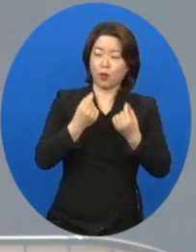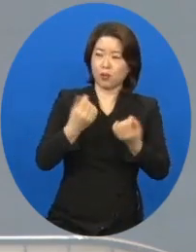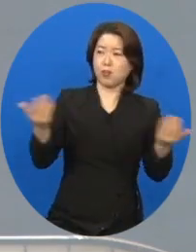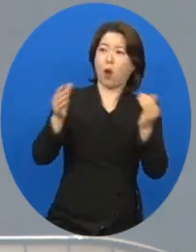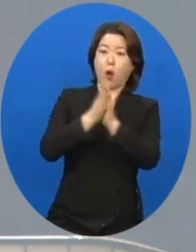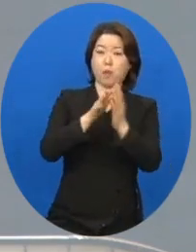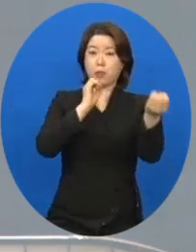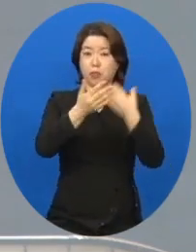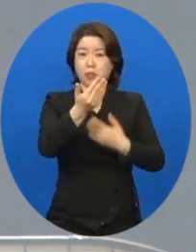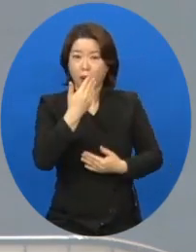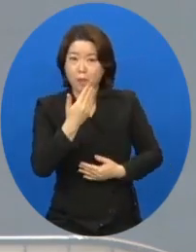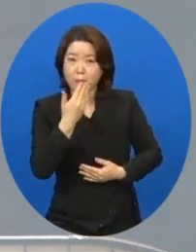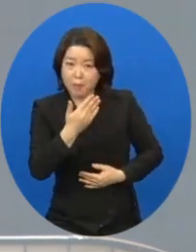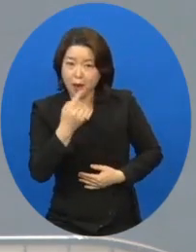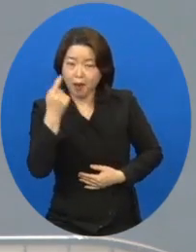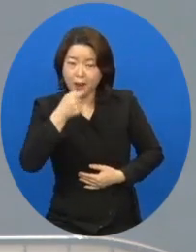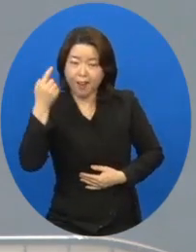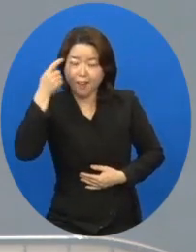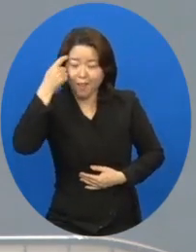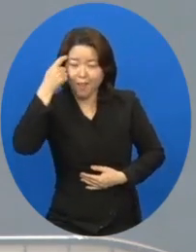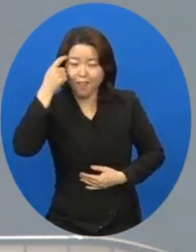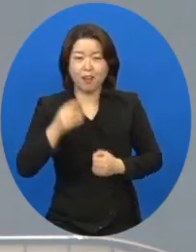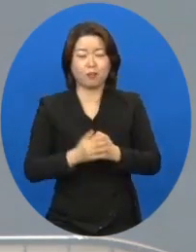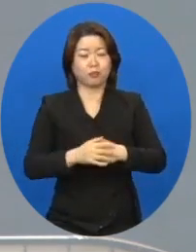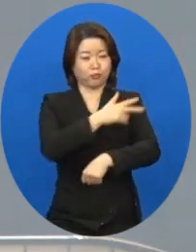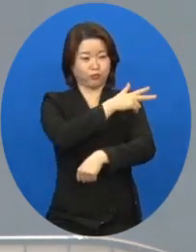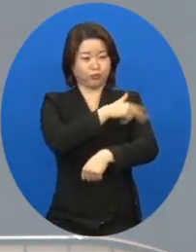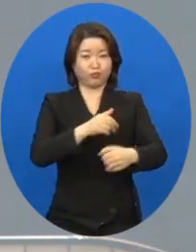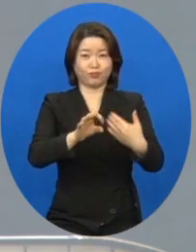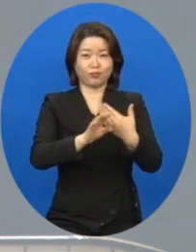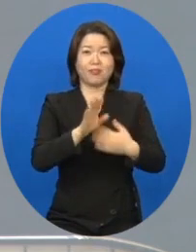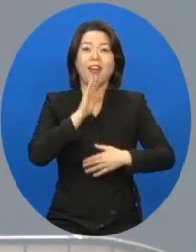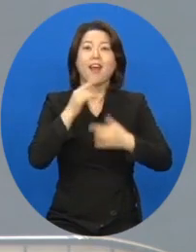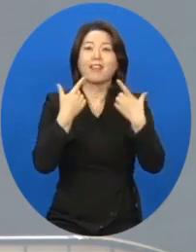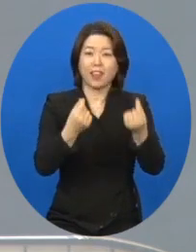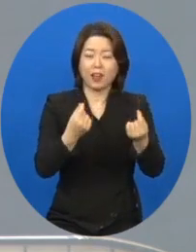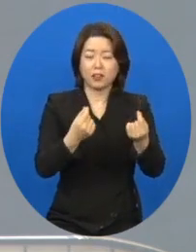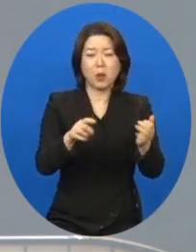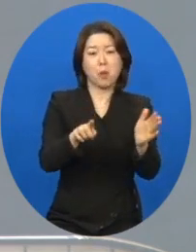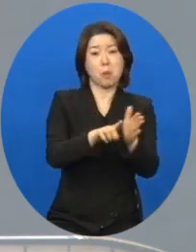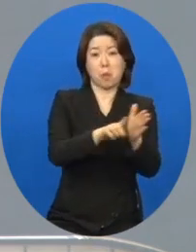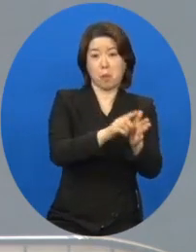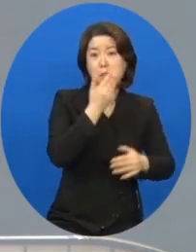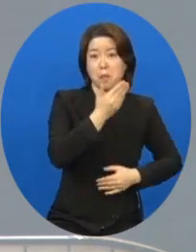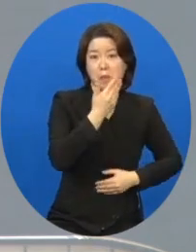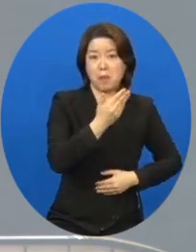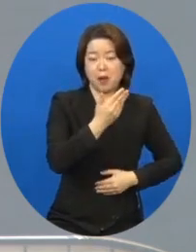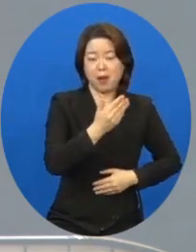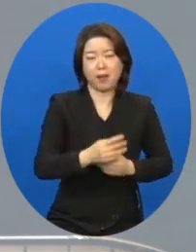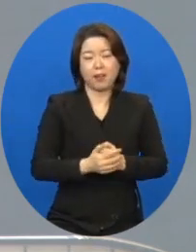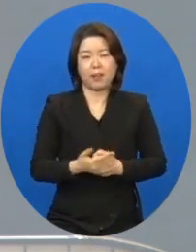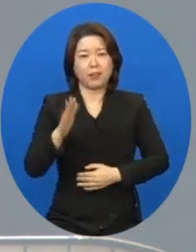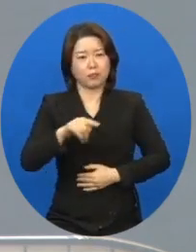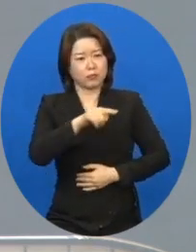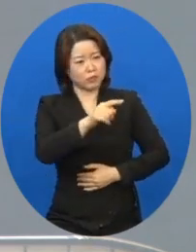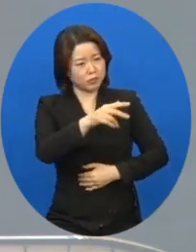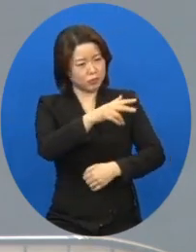줄 알았습니다. 아, 집사면 당연히 믿는 내용이잖아요. 그런데 그